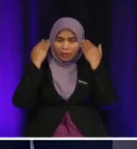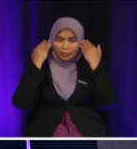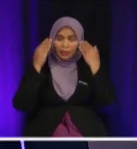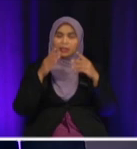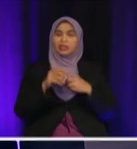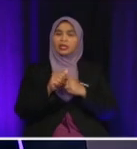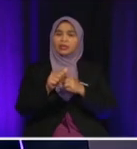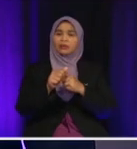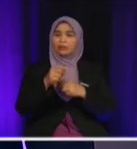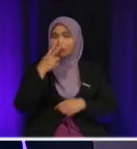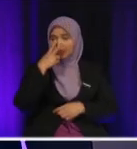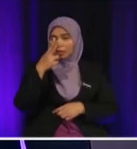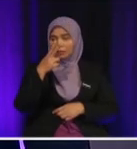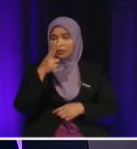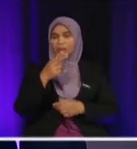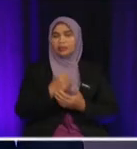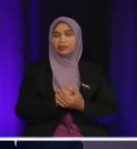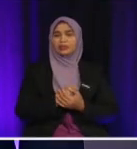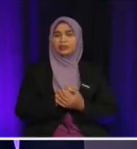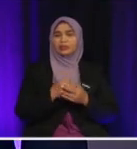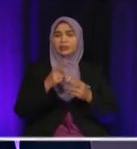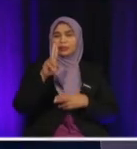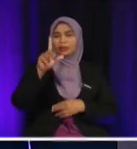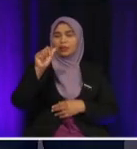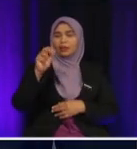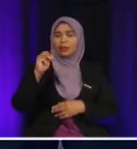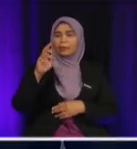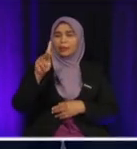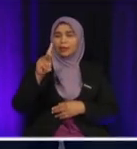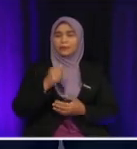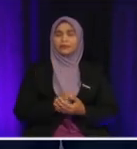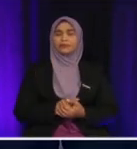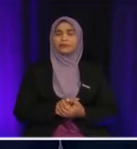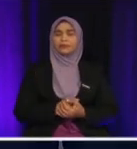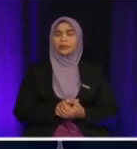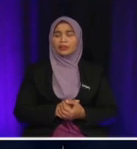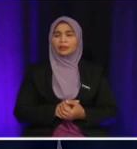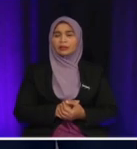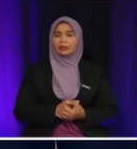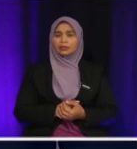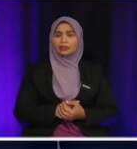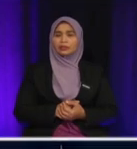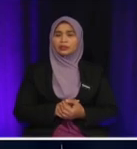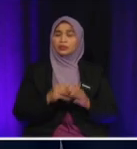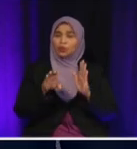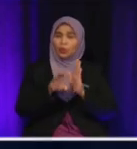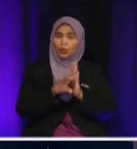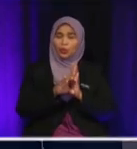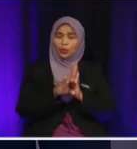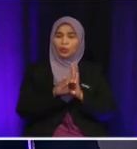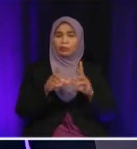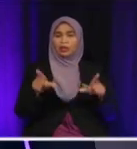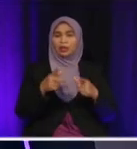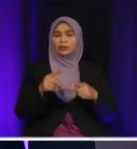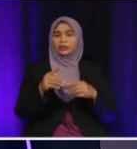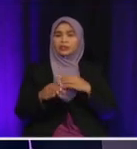Mengikut pandangan-pandangan ulama berdasarkan pemerintahan kerajaan masing-masing lah, ya. Contohnya ada berlaku di beberapa